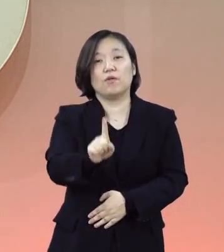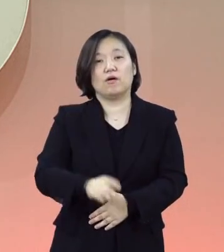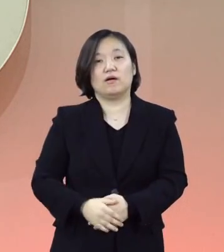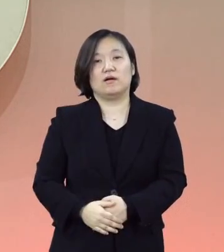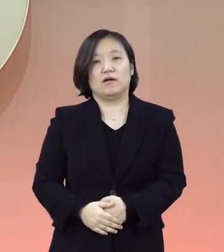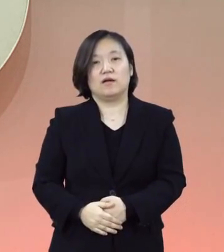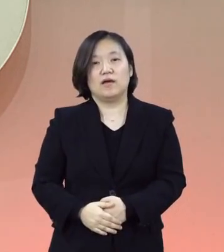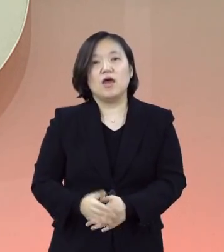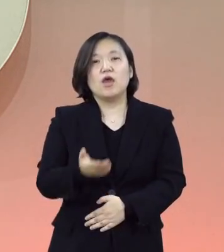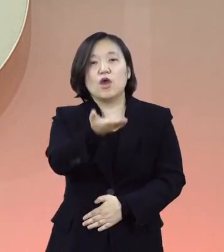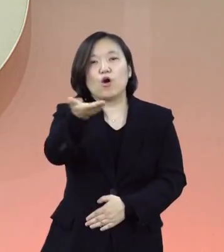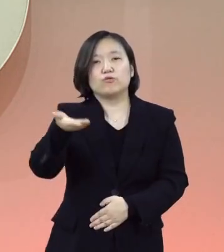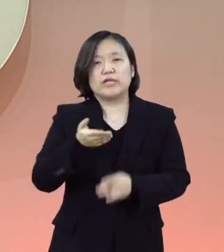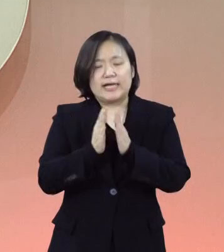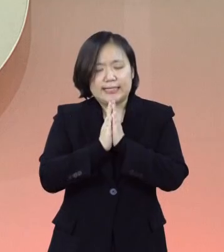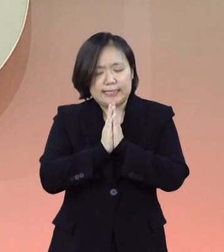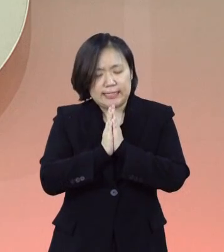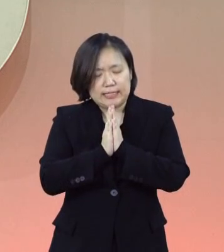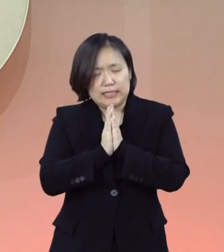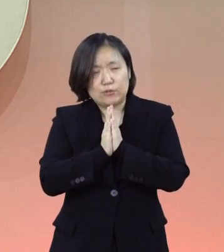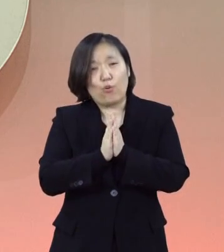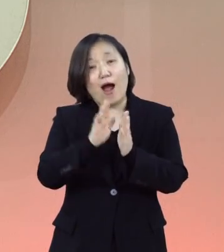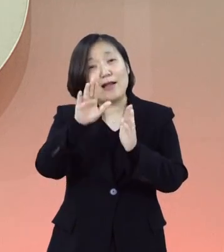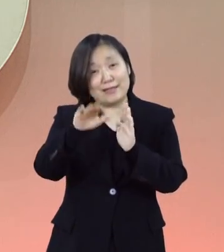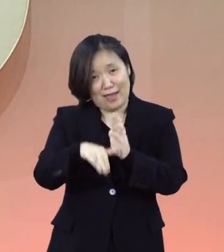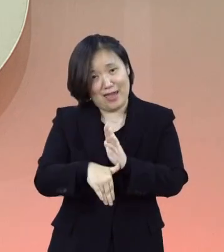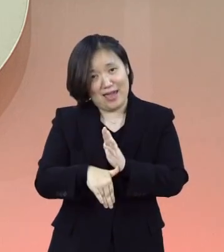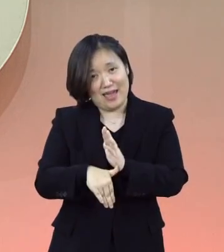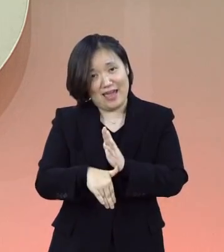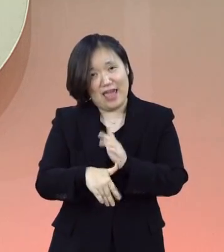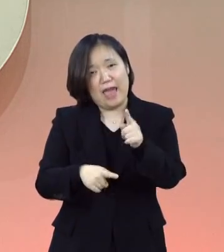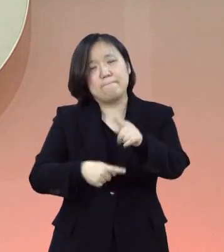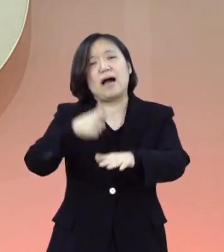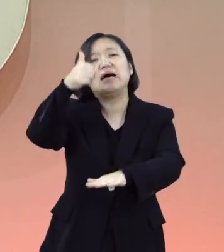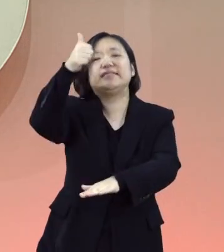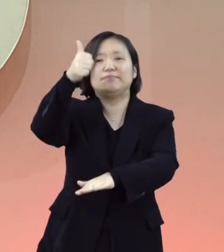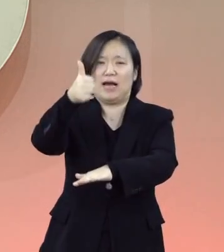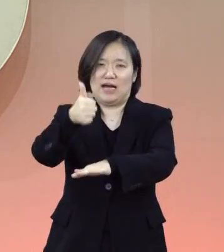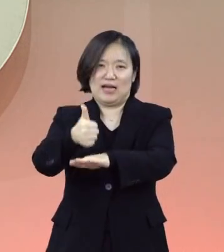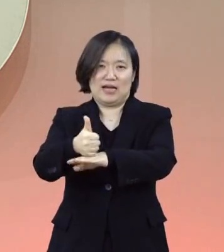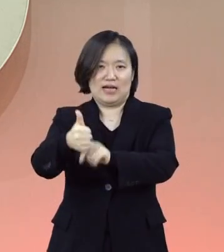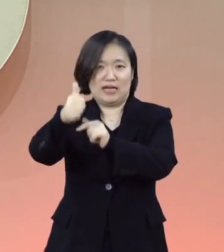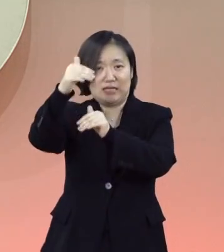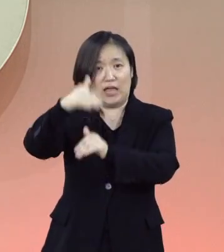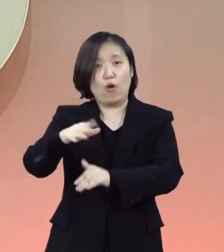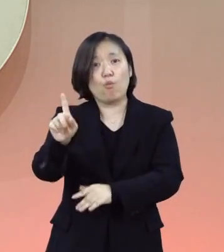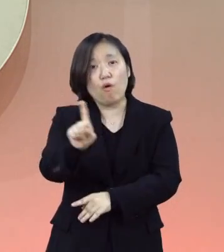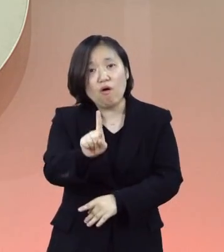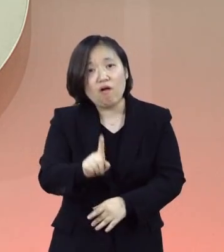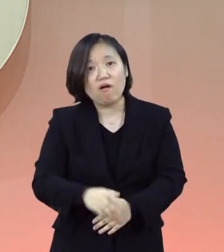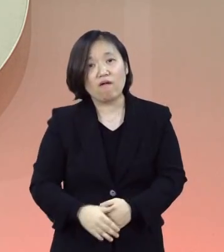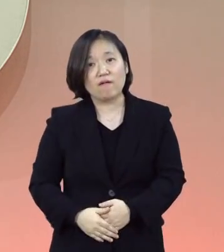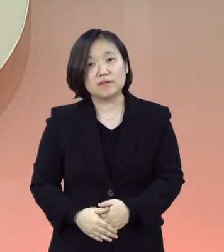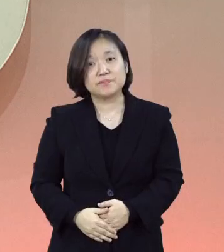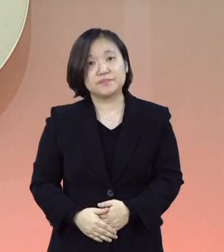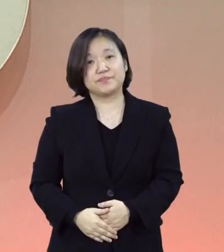어떤 기도를 하든 기도의 마지막 마무리는 반드시